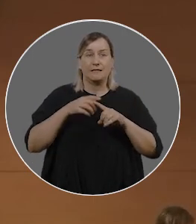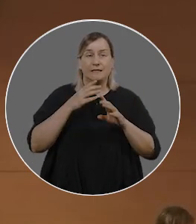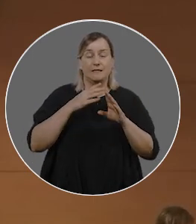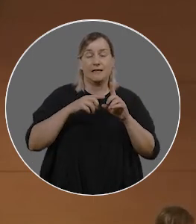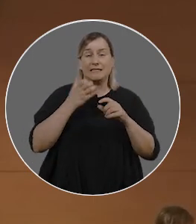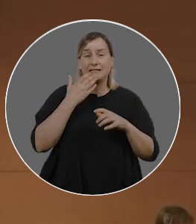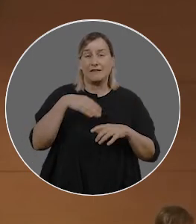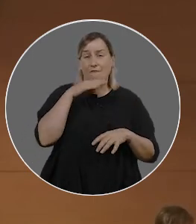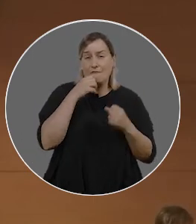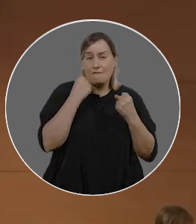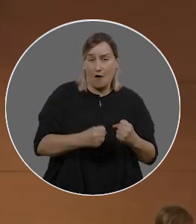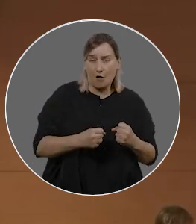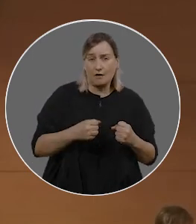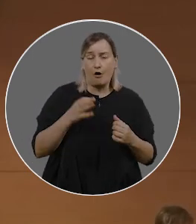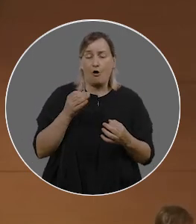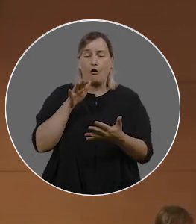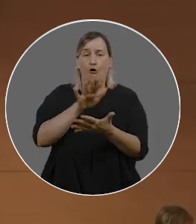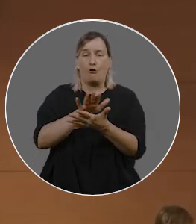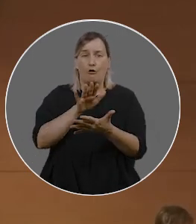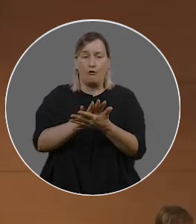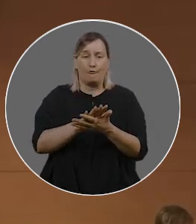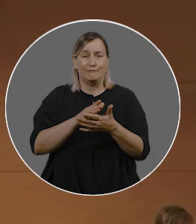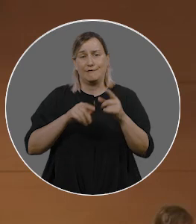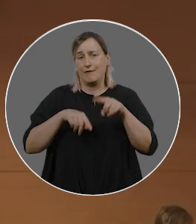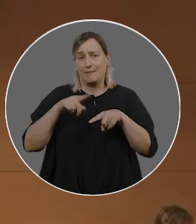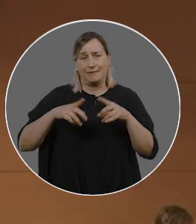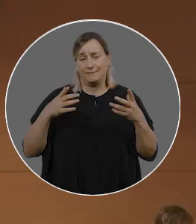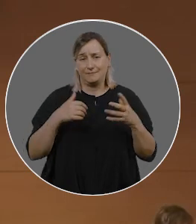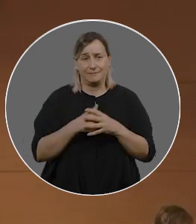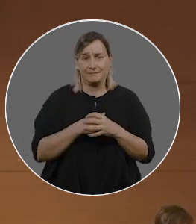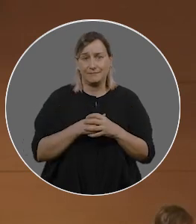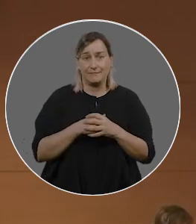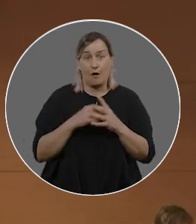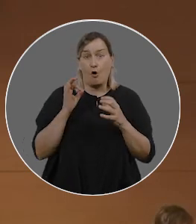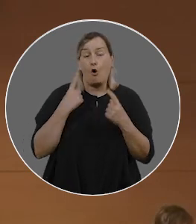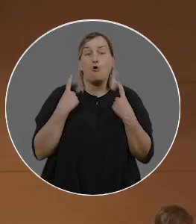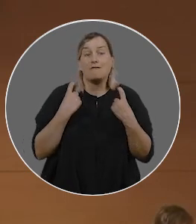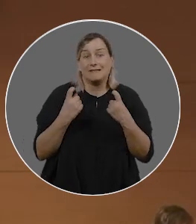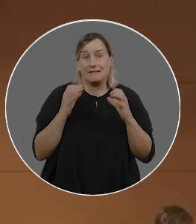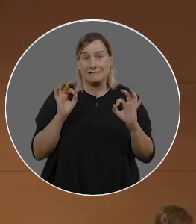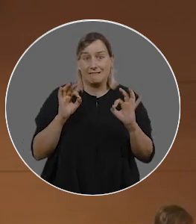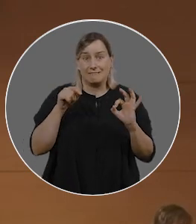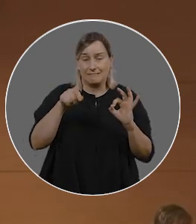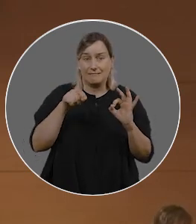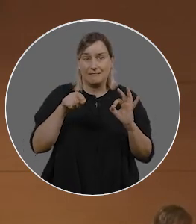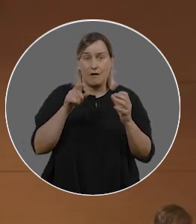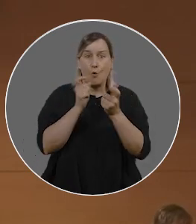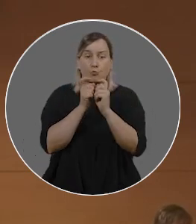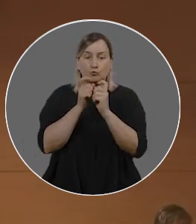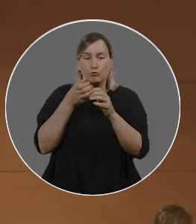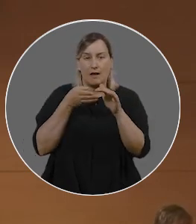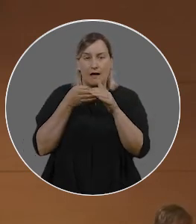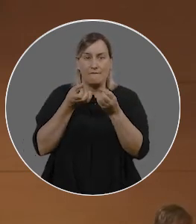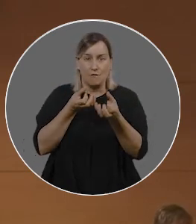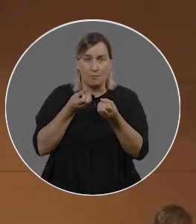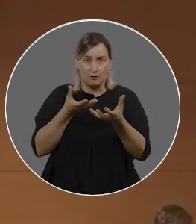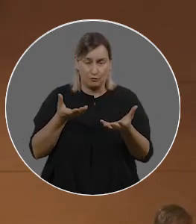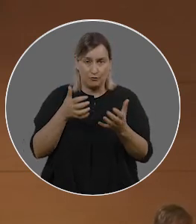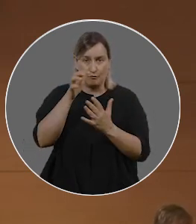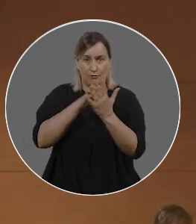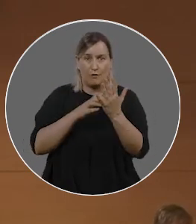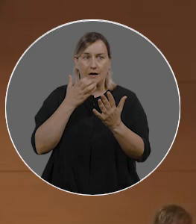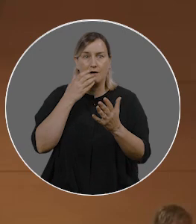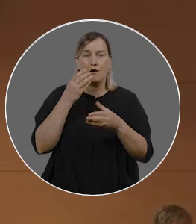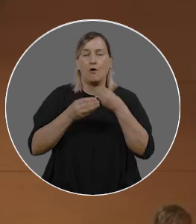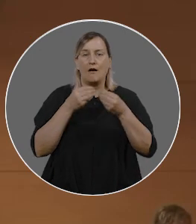cabreig, la tranquil·litat del dia o que la necessitat de consultar aquella